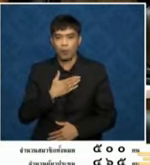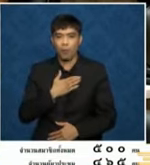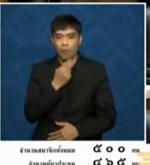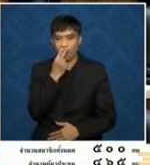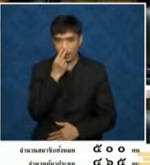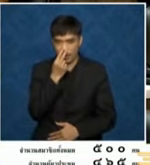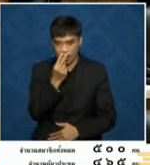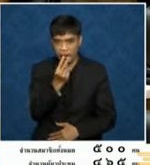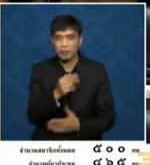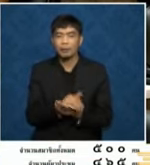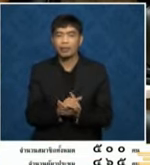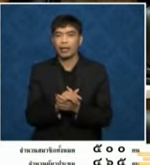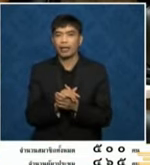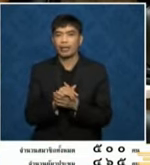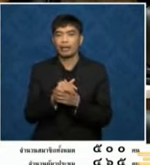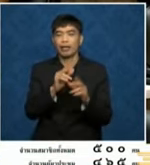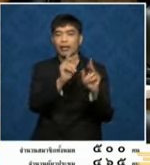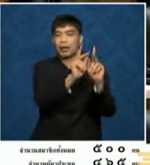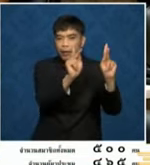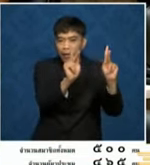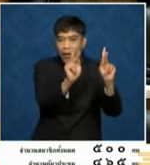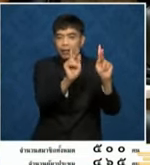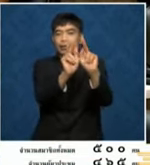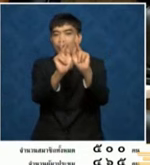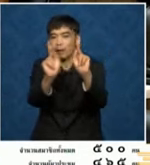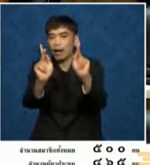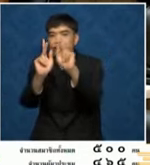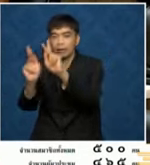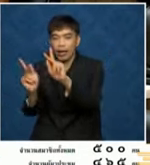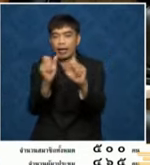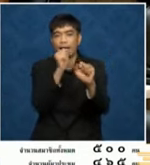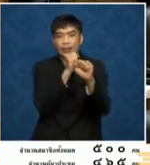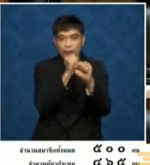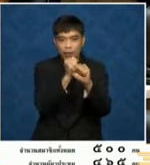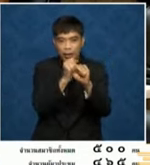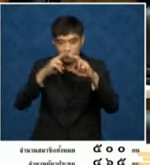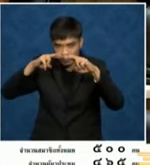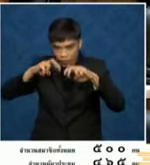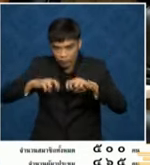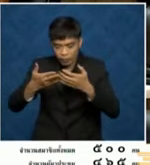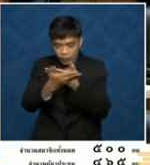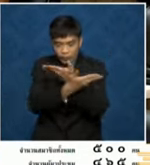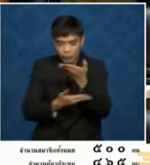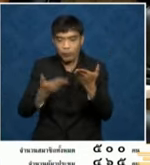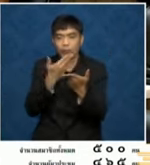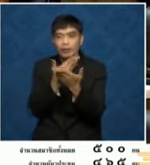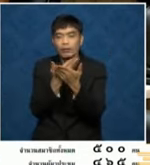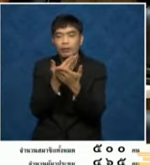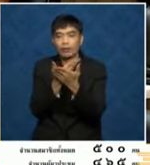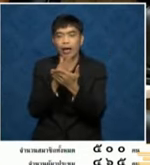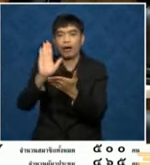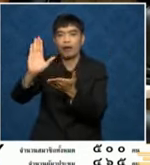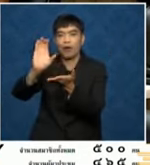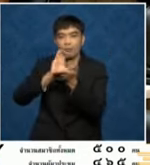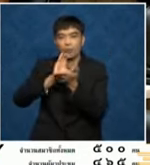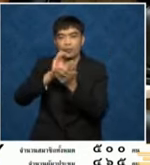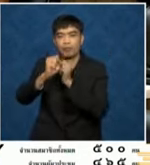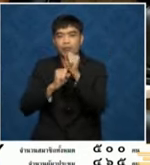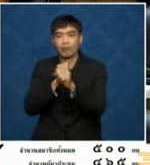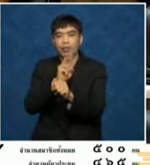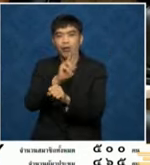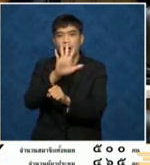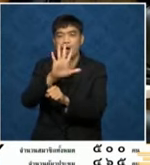ลงานของท่านกรรมาธิการทุกท่านนะครับที่มีการผ่านการพิจารณาร่างพระราชบัญญัติงบประมาณรายจ่ายประจำปี67ในส่วนของม